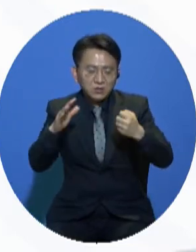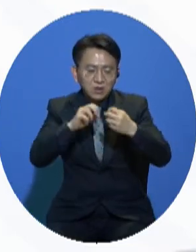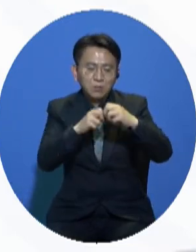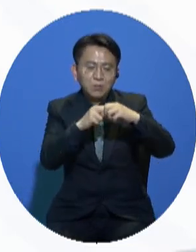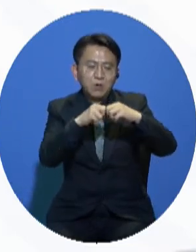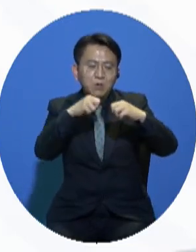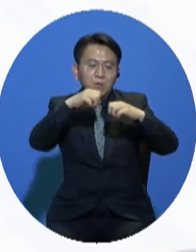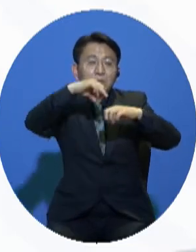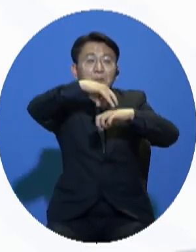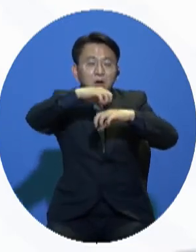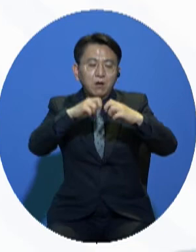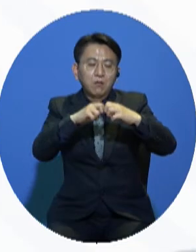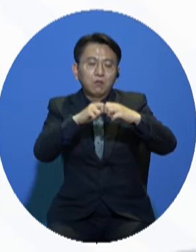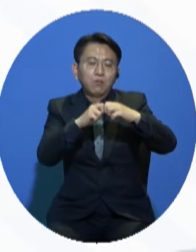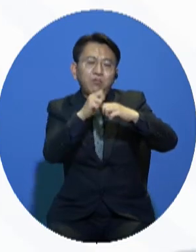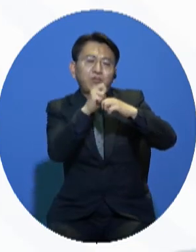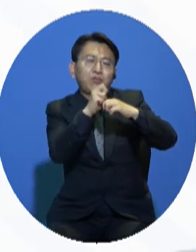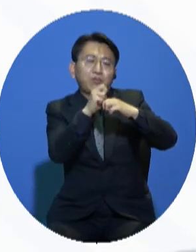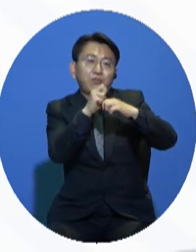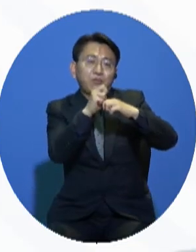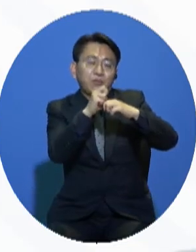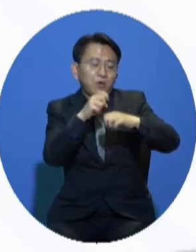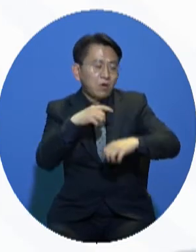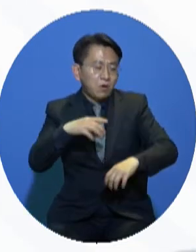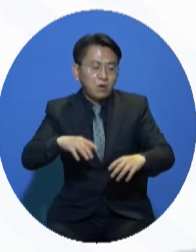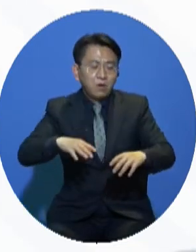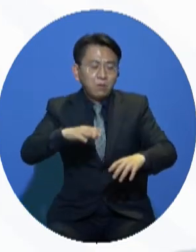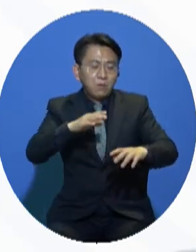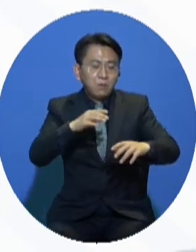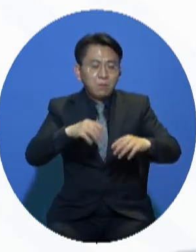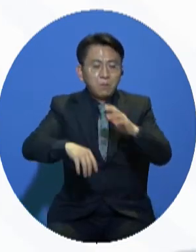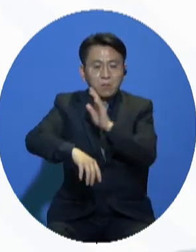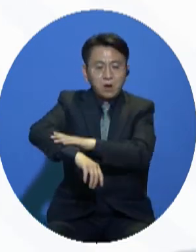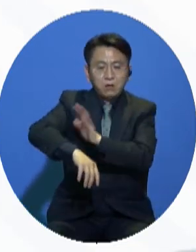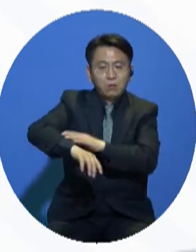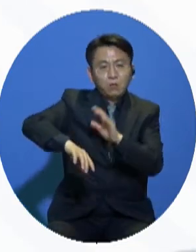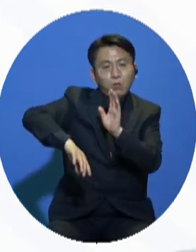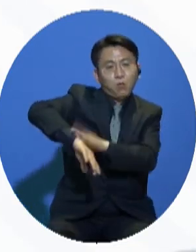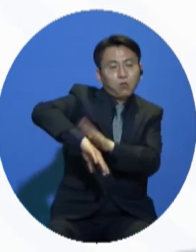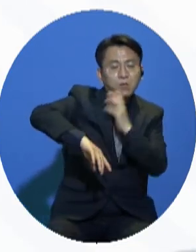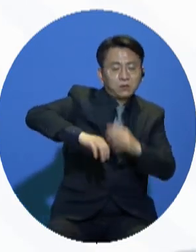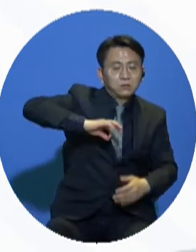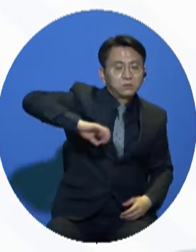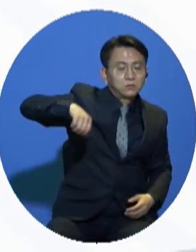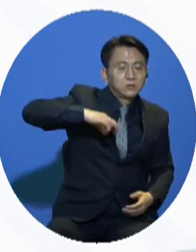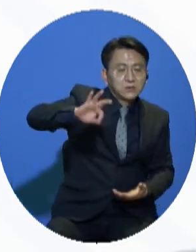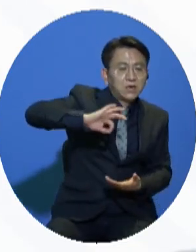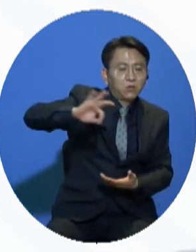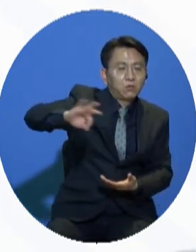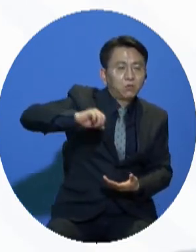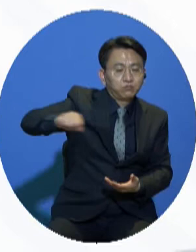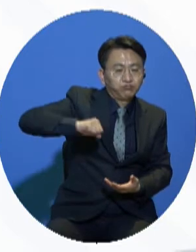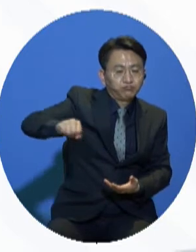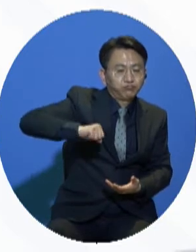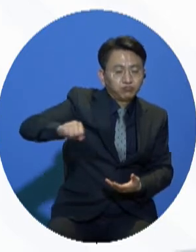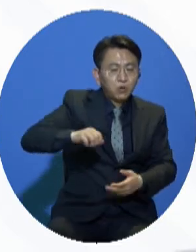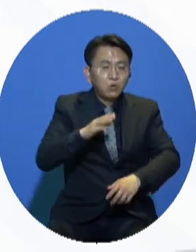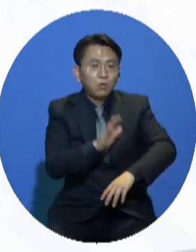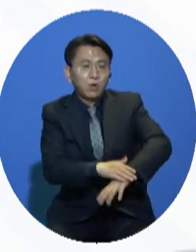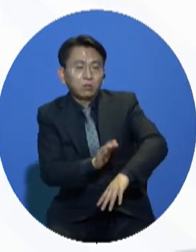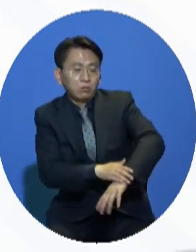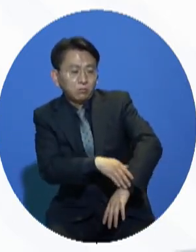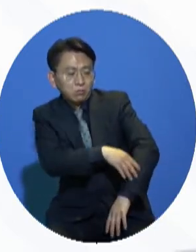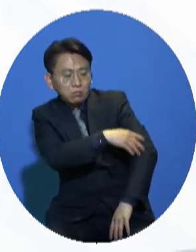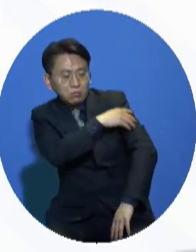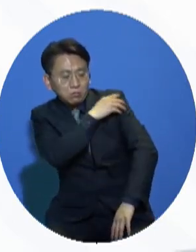one arm 것입니다. and two legs. 그렇기 때문에 So I 팔은 wasn't 오른팔만 exercising my 사용하고 left 있고 arm and my left side of my body enough. 왼쪽 I was growing enough 팔이나 muscle to 제 hold